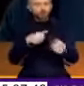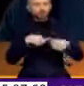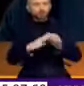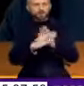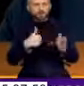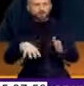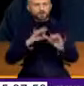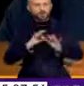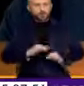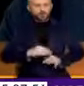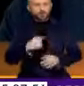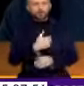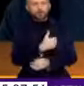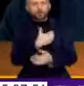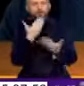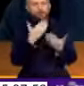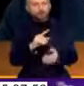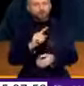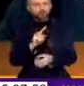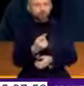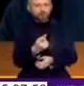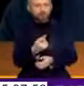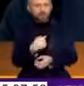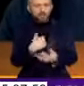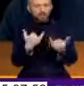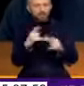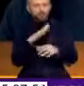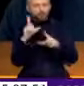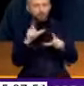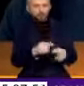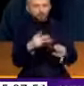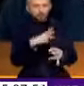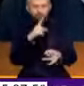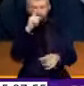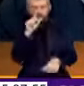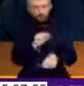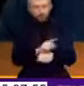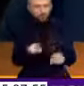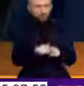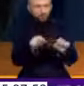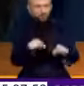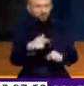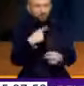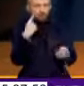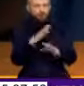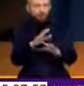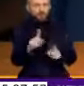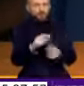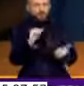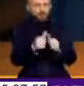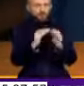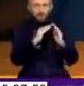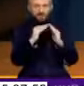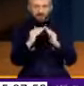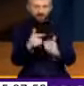всіх чиновників. І от я хочу запитати, чому я сьогодні поїхав і просто був в шоці, що таке можливо. Я навіть собі не уявляв, що замість